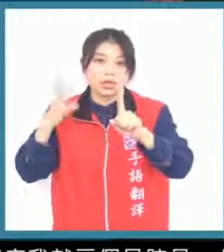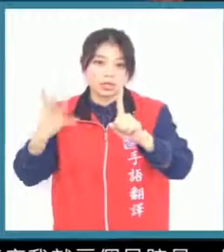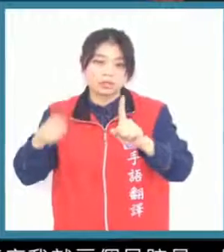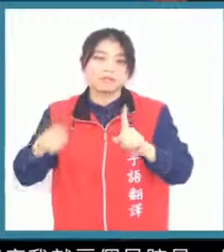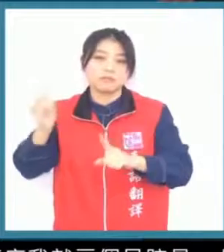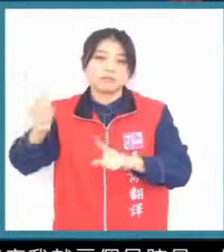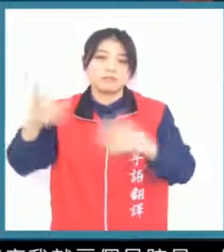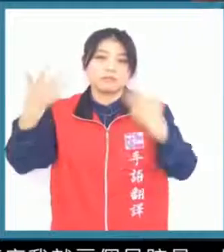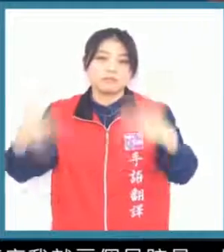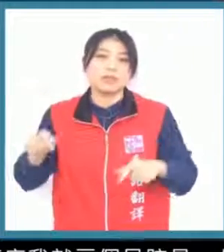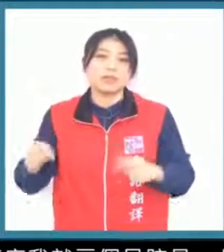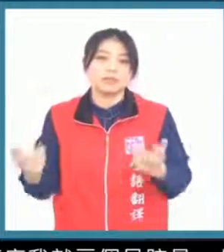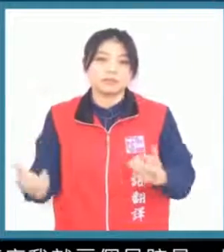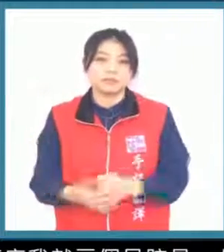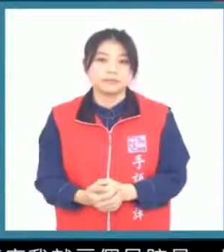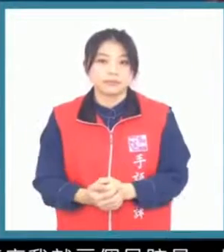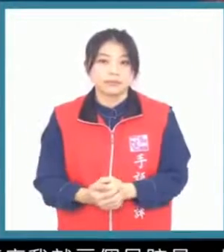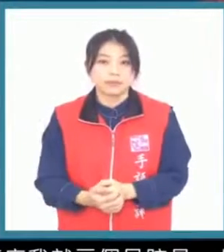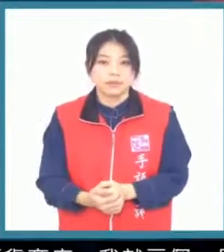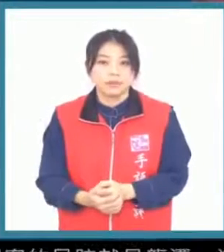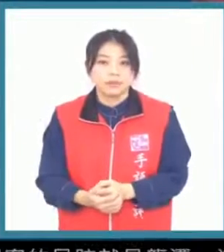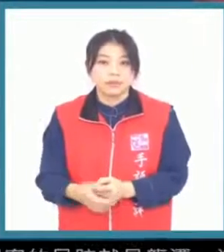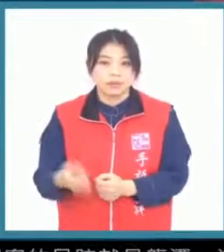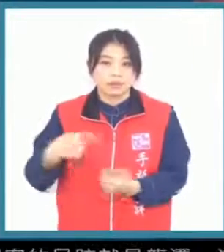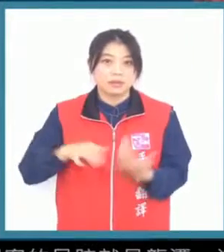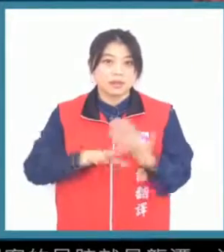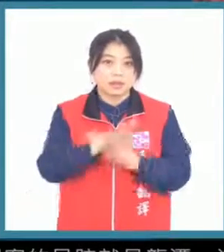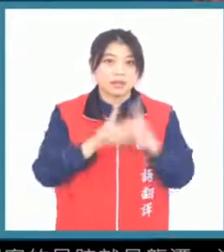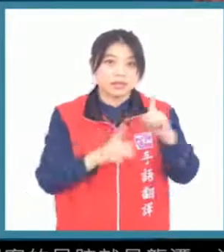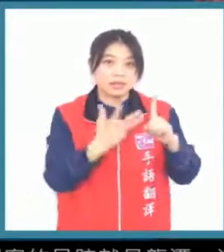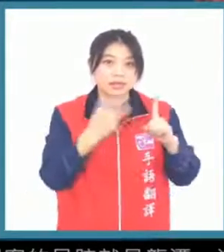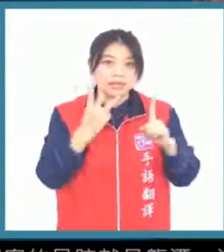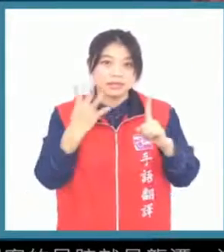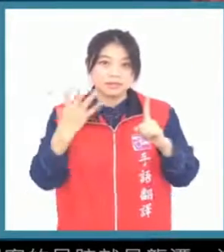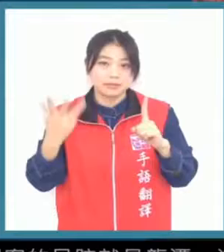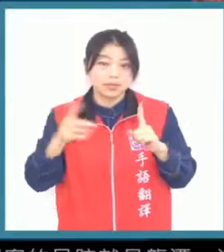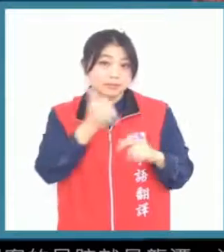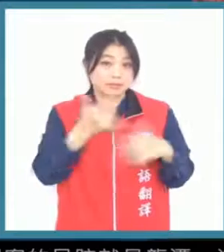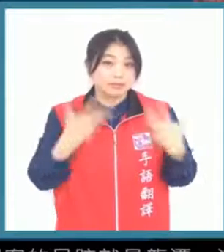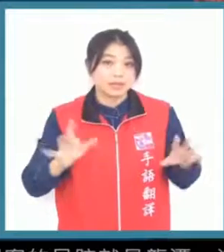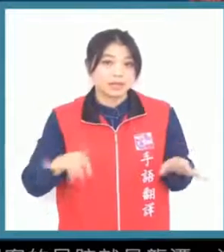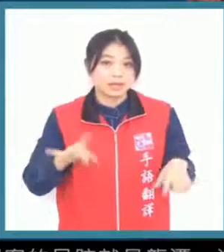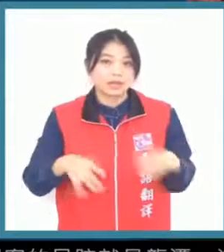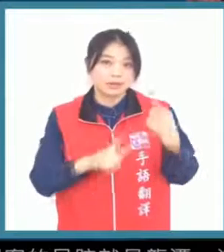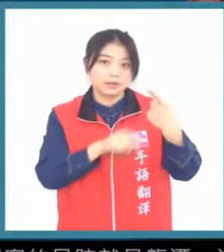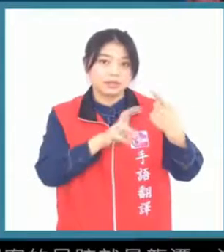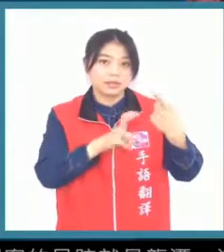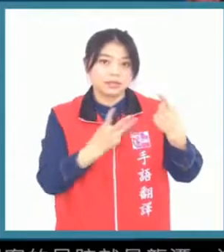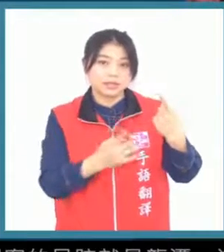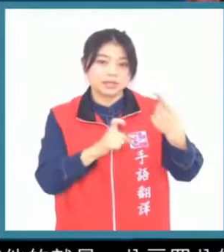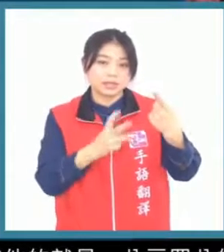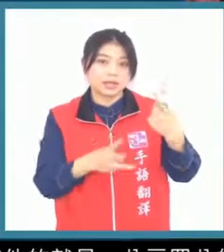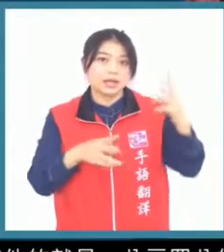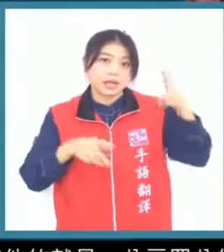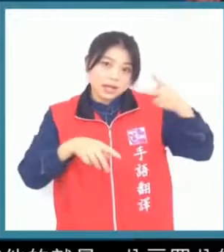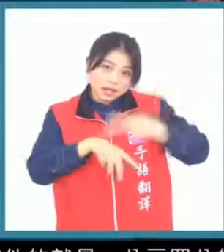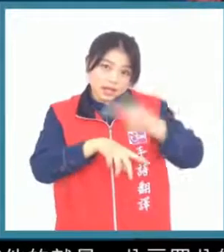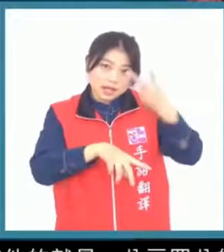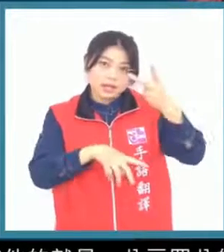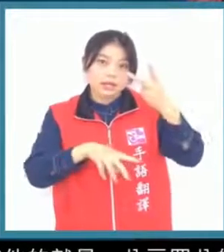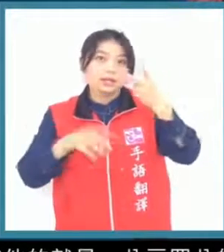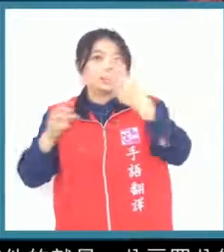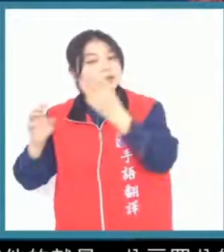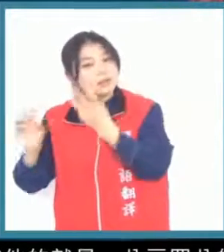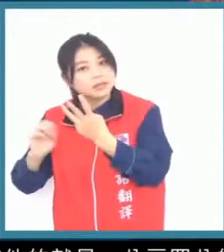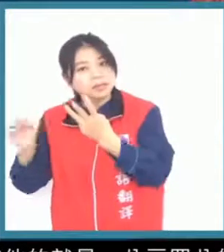哦，就是龙潭这个个案。那其他的就是18348的足迹哦，1月13号的下午2点46到3点